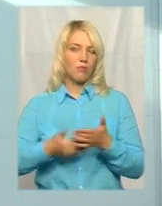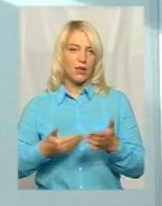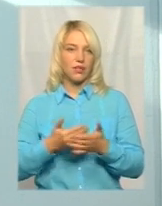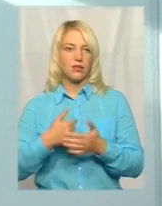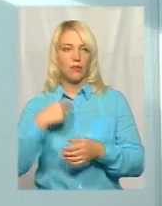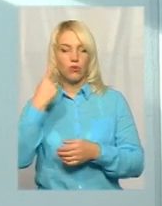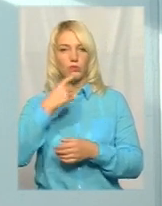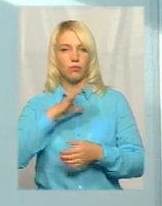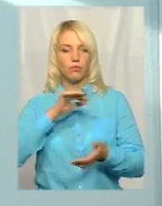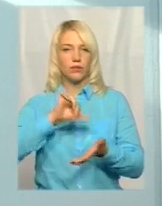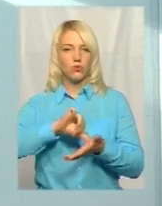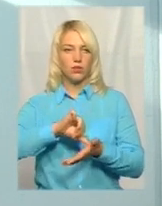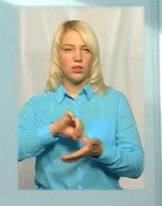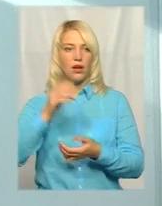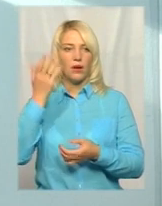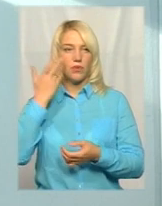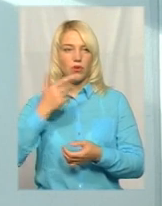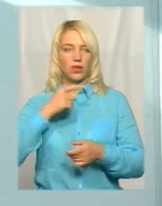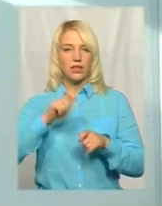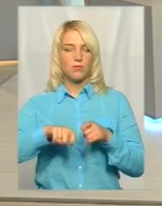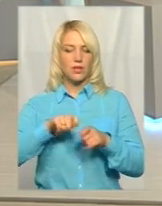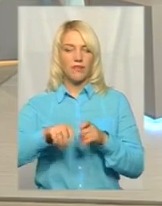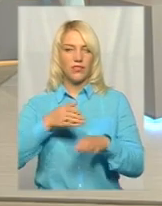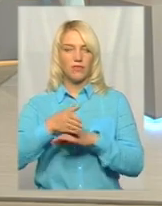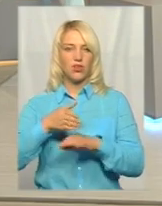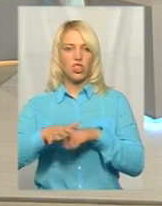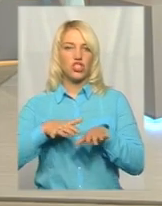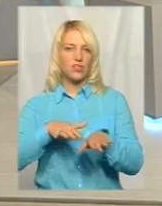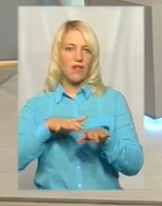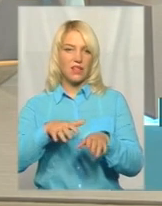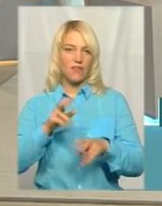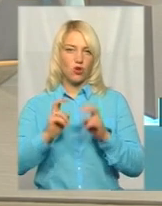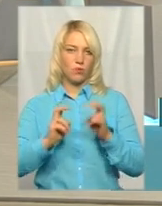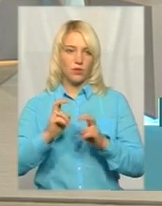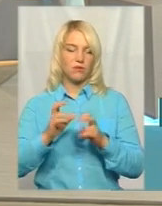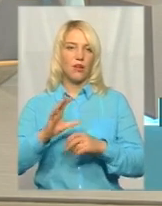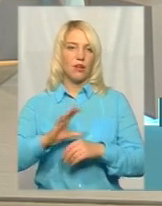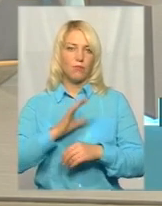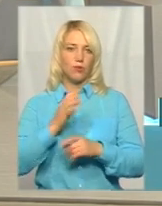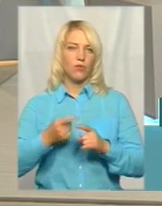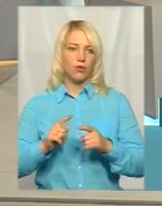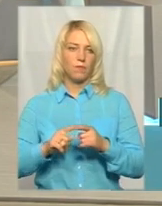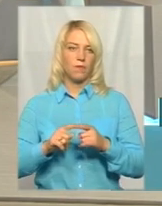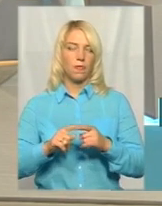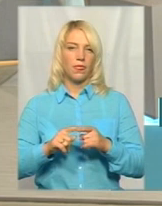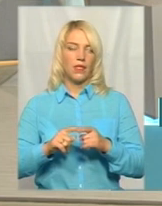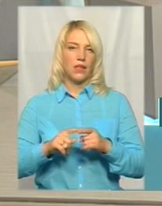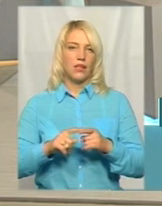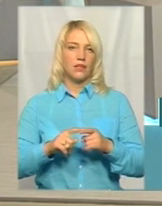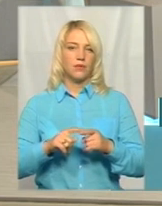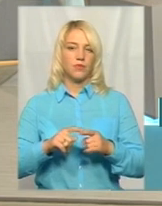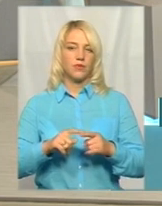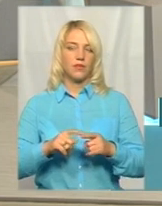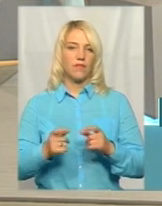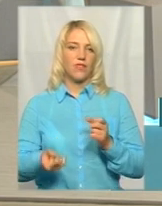особисто я був присутній в ході інспекційного відвідування швейне виробництво. Було, ну, скажу, забігаючи наперед, що було в ході цього